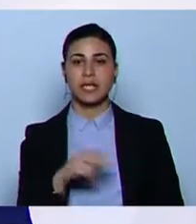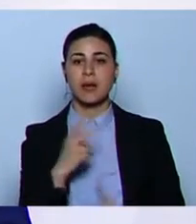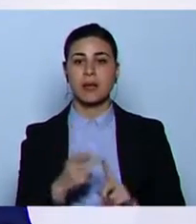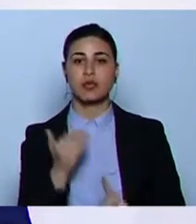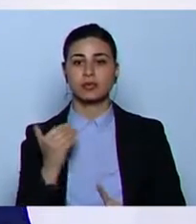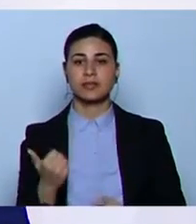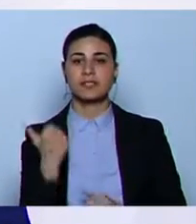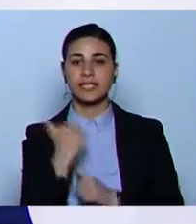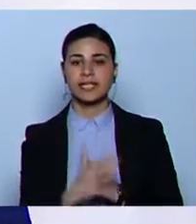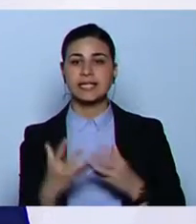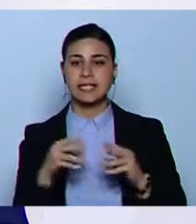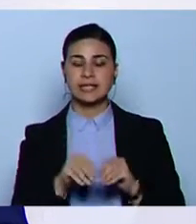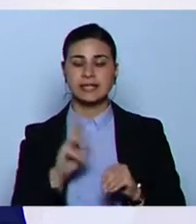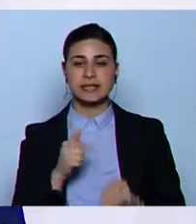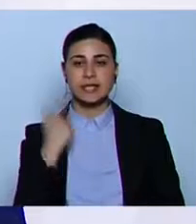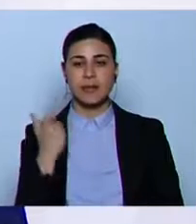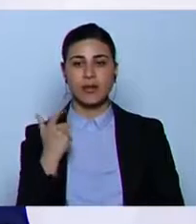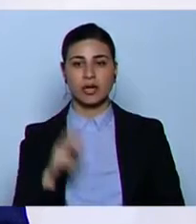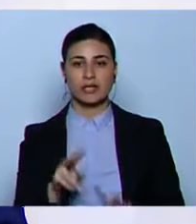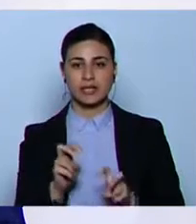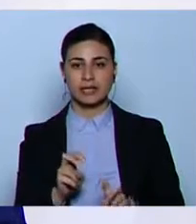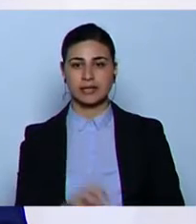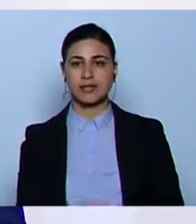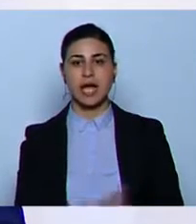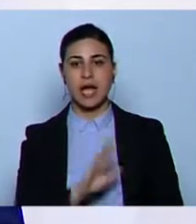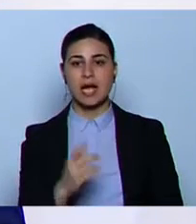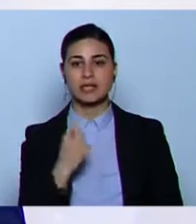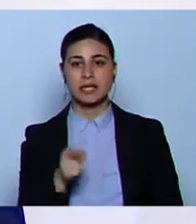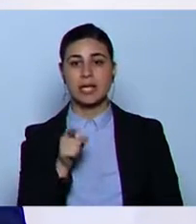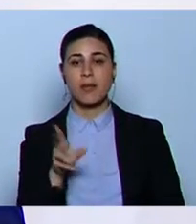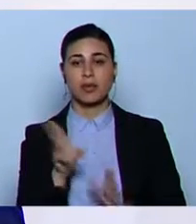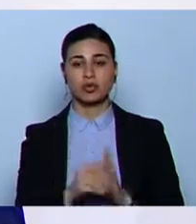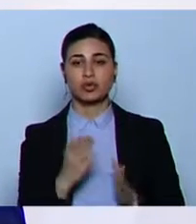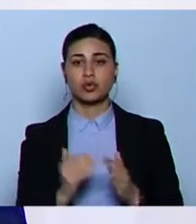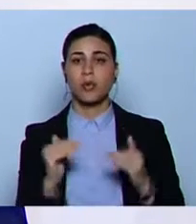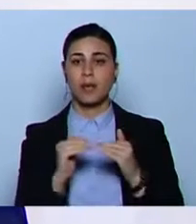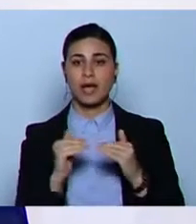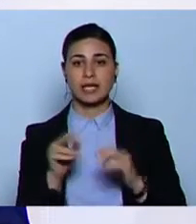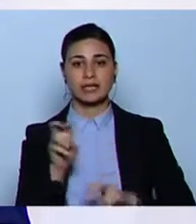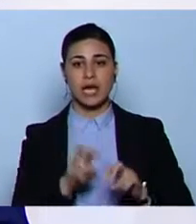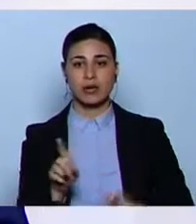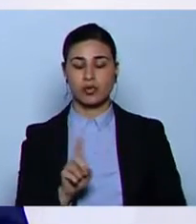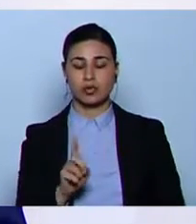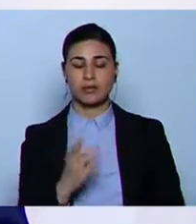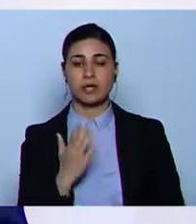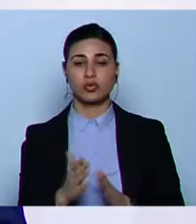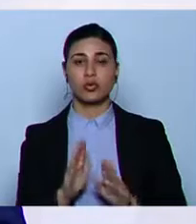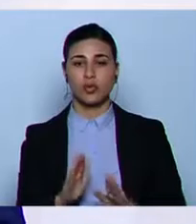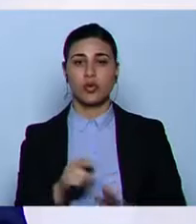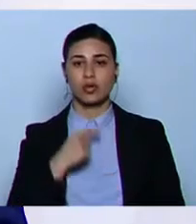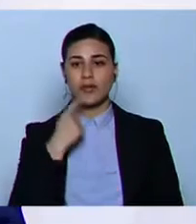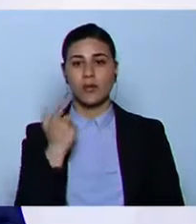მხრივ დეცენტრალიზაციისა და დემოკრატიზაციის. არც ერთი ამათ შორის თუ ბალანსი არ მოიძებნა, თუ მხოლოდ